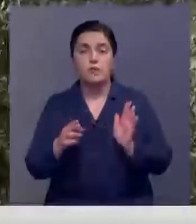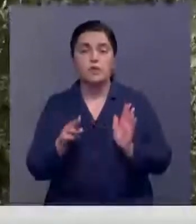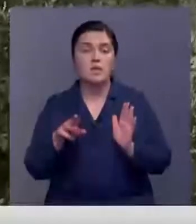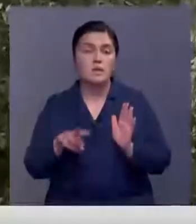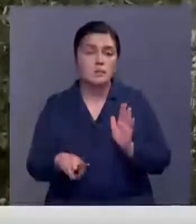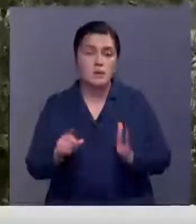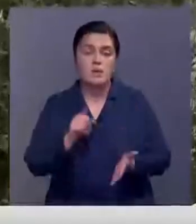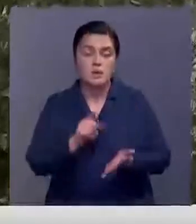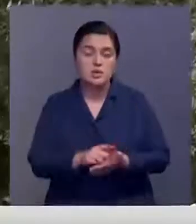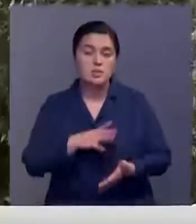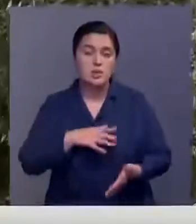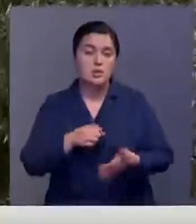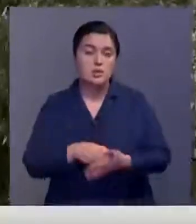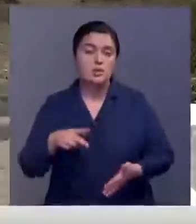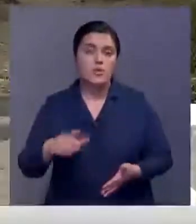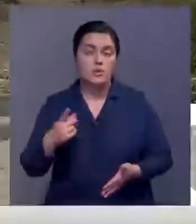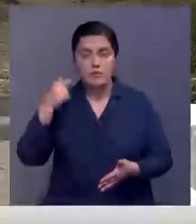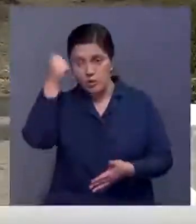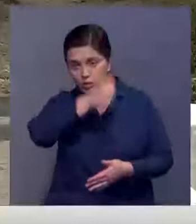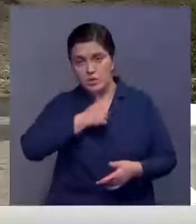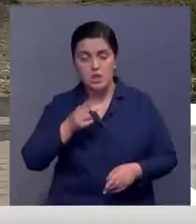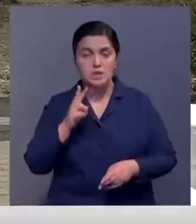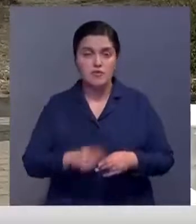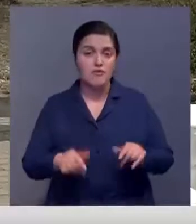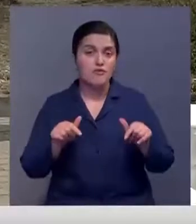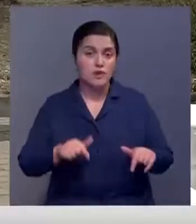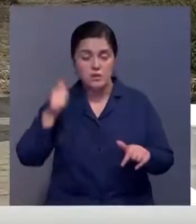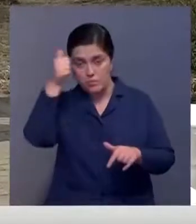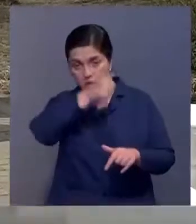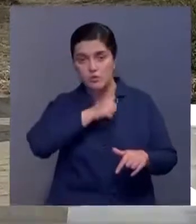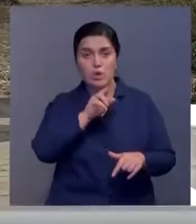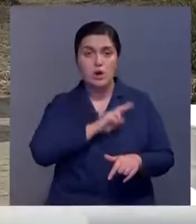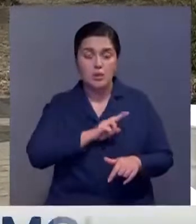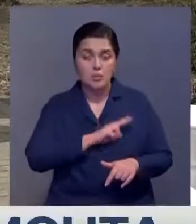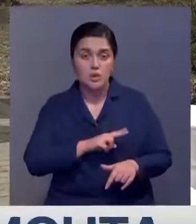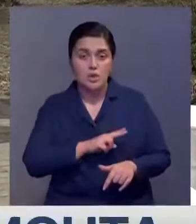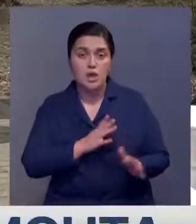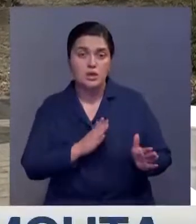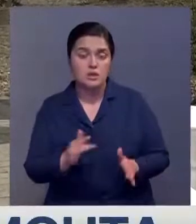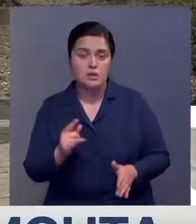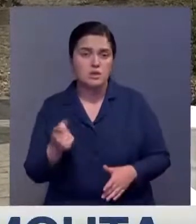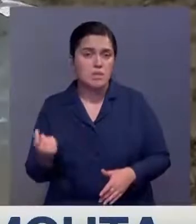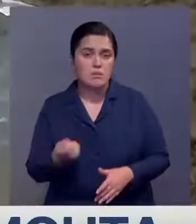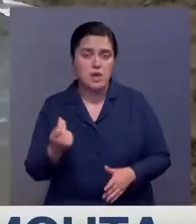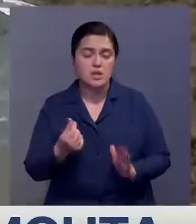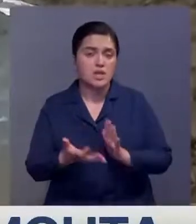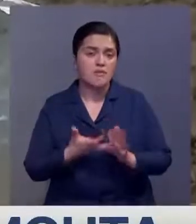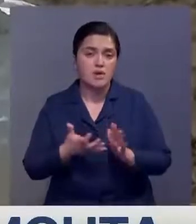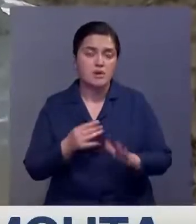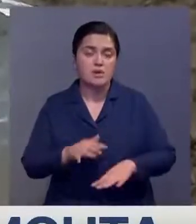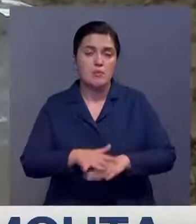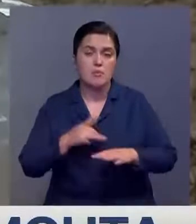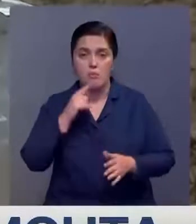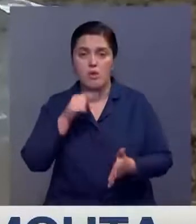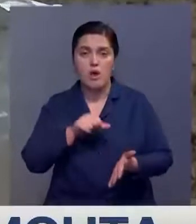были до 2021 года завершить. В этом году работа идет, но из-за малого финансирования работа по